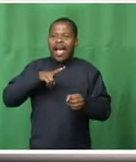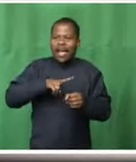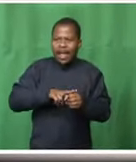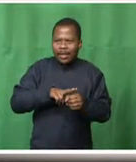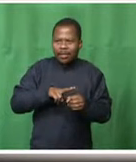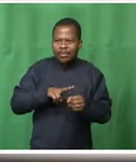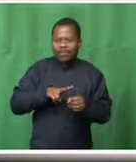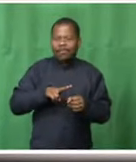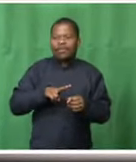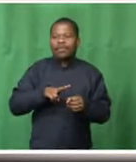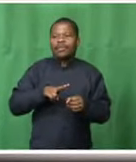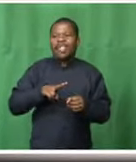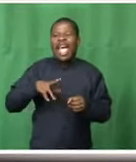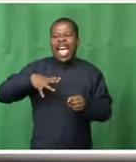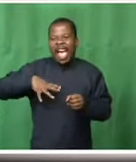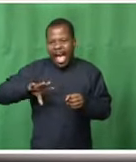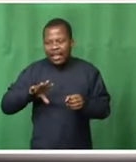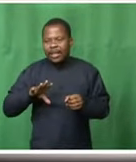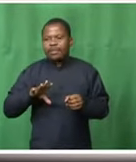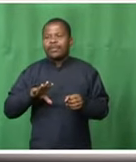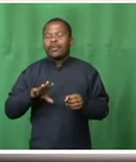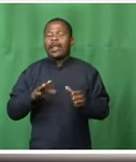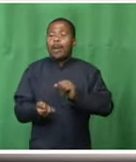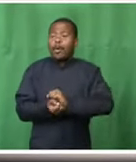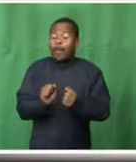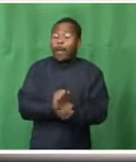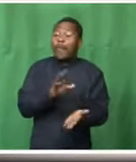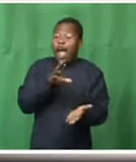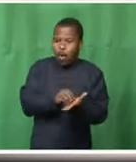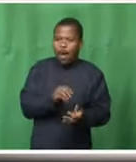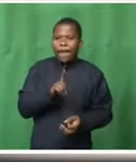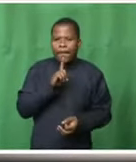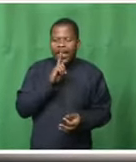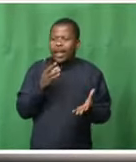bekukhona tinqalekelane betikhona but kusikhonile